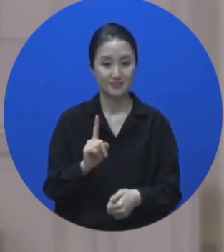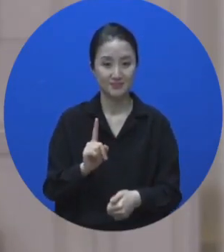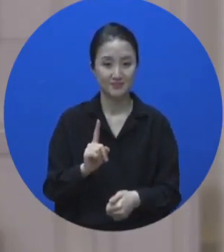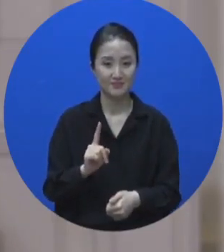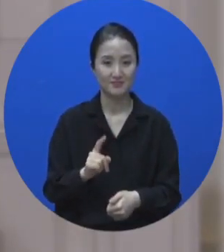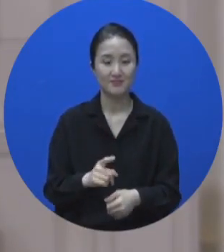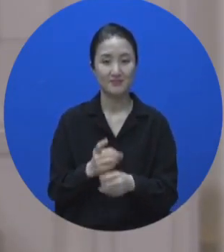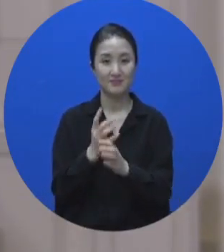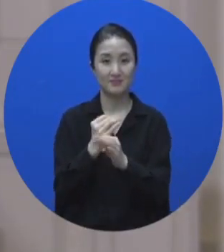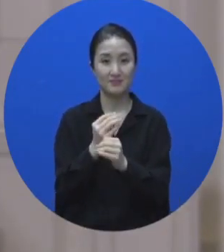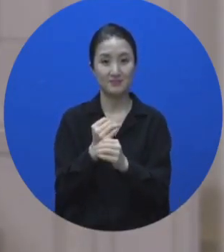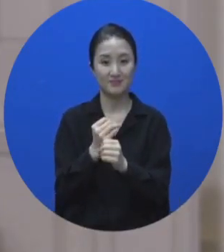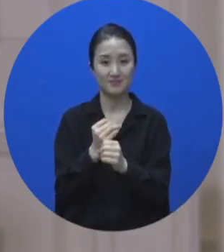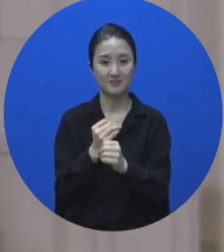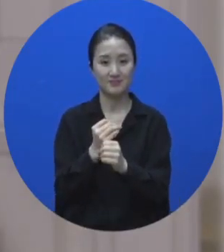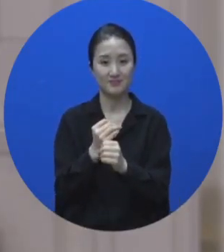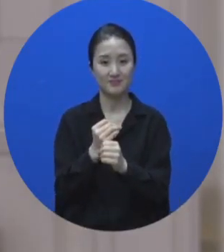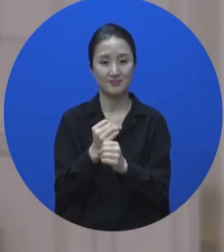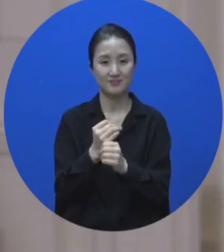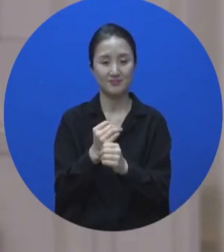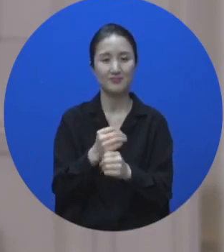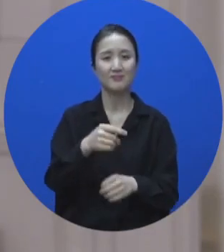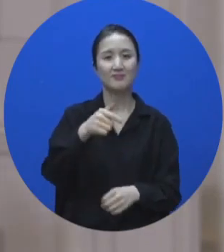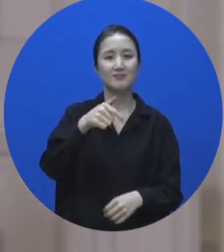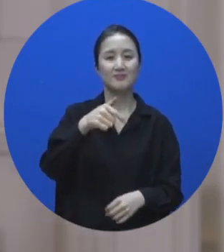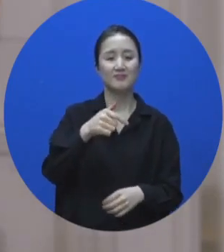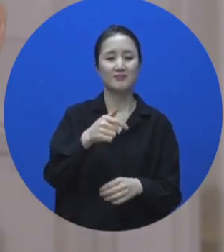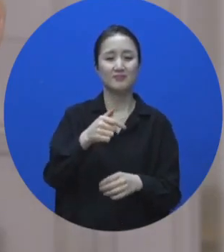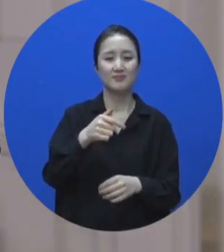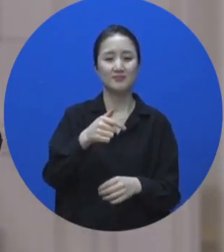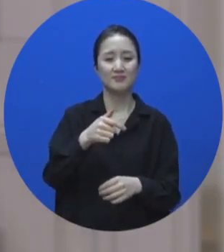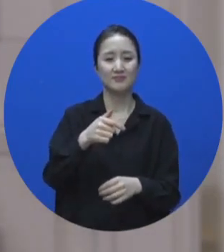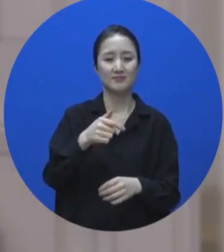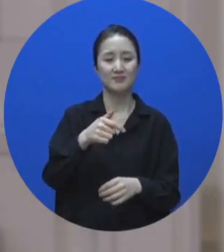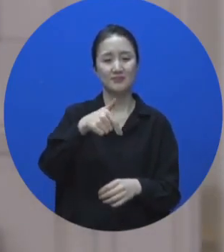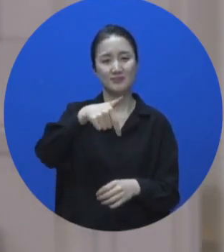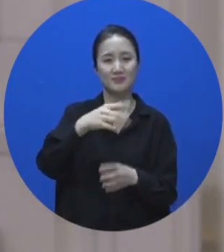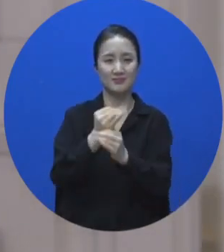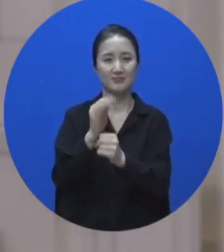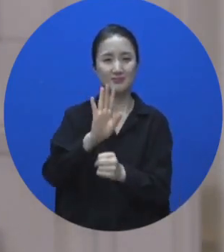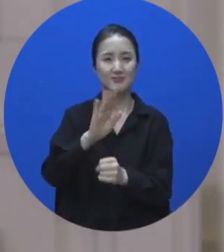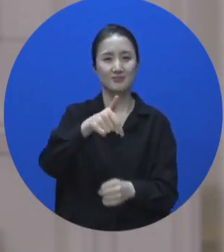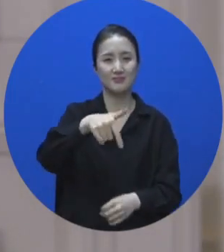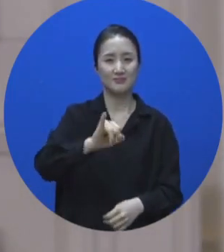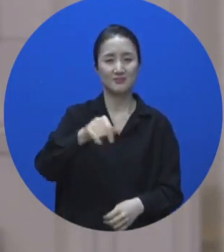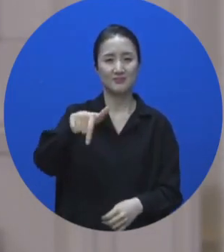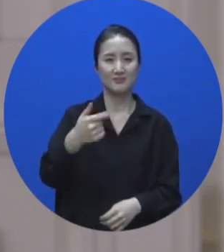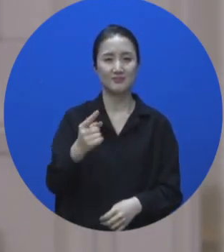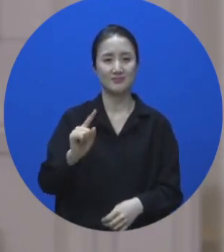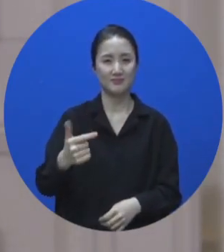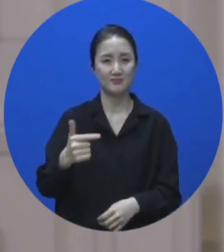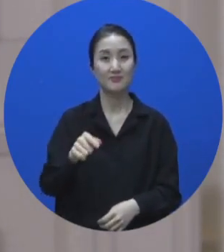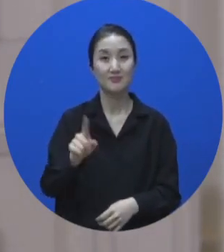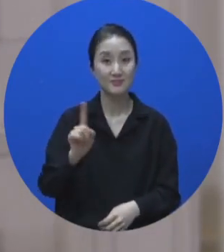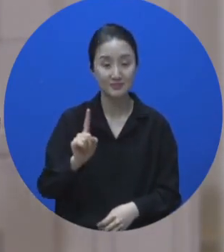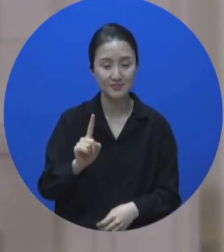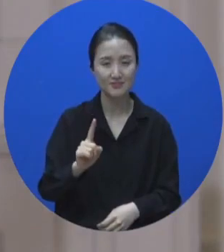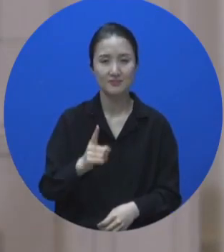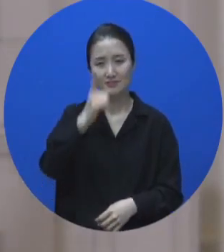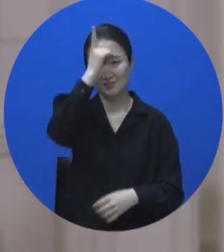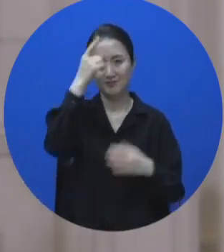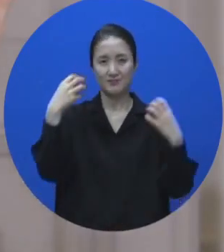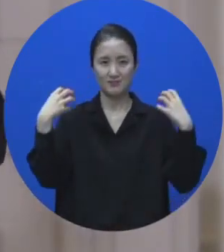바로 저희 아빠가 당첨이 든 기간 기간 에서 추천한 특별한 제도인데요 여기서 기관에서는